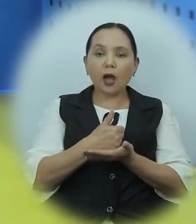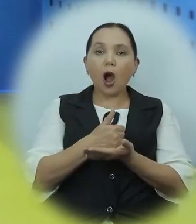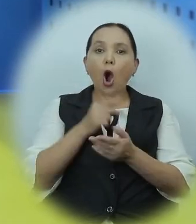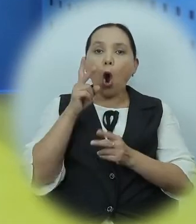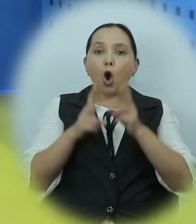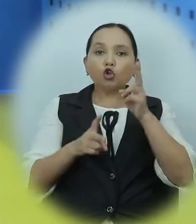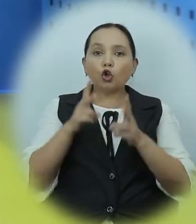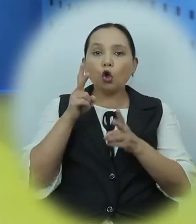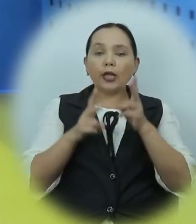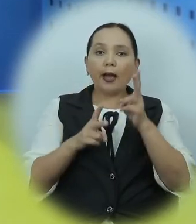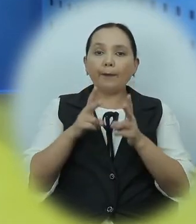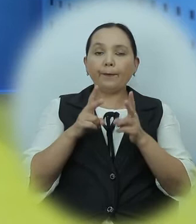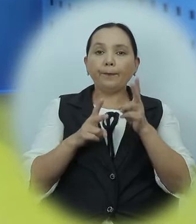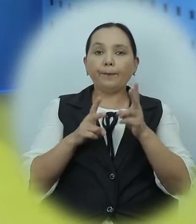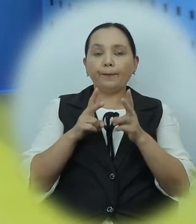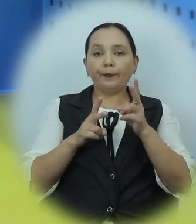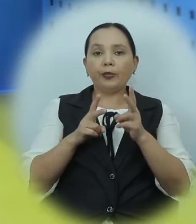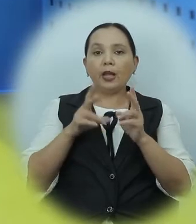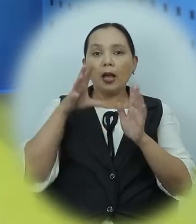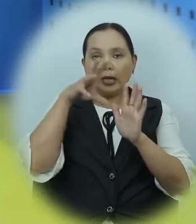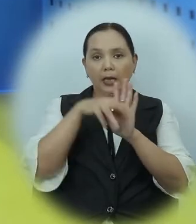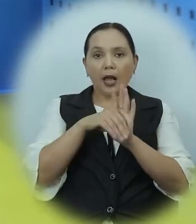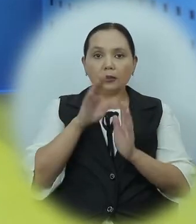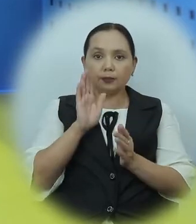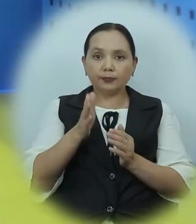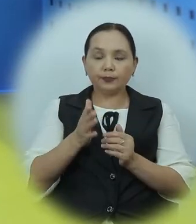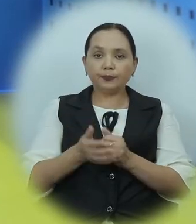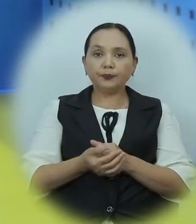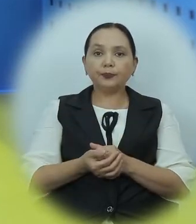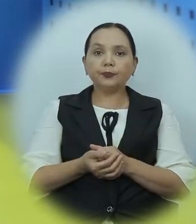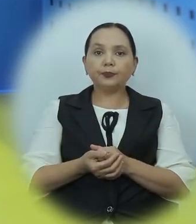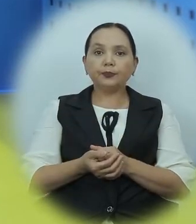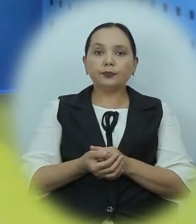oshxona mashinalar qatoriga kiradi.